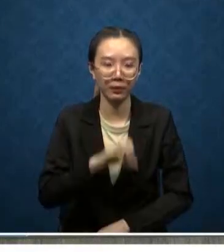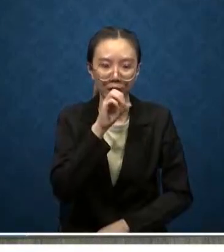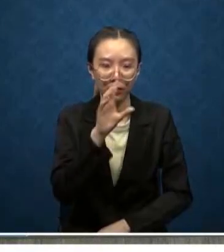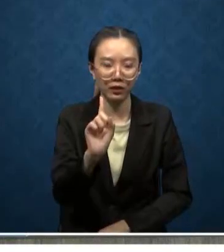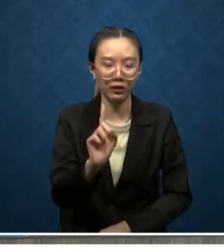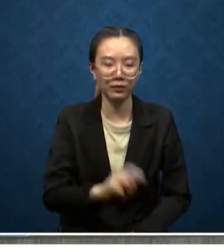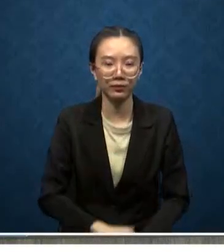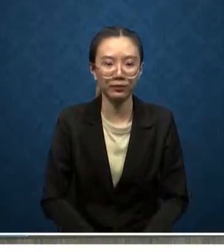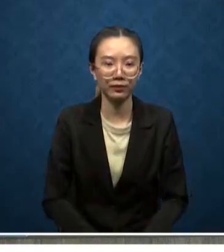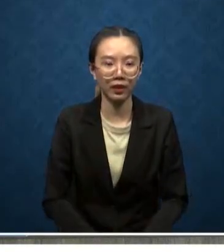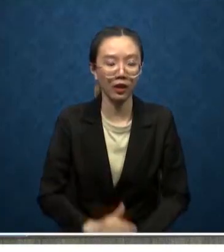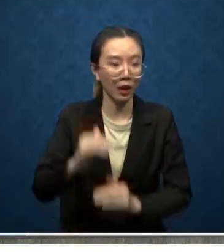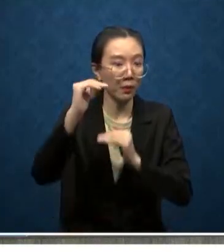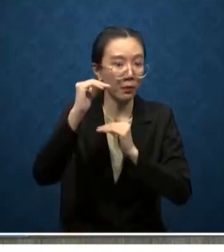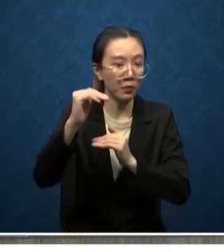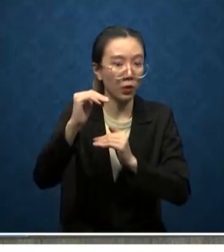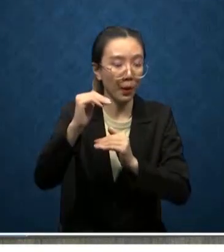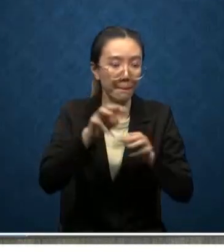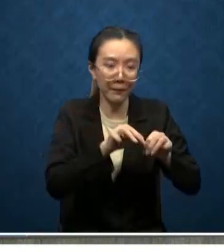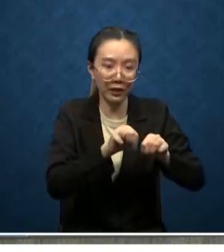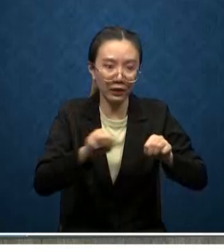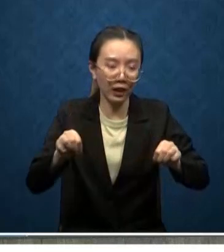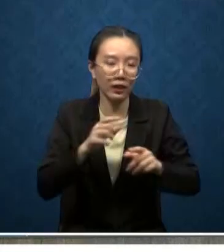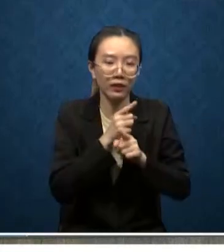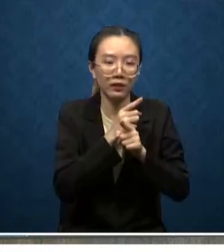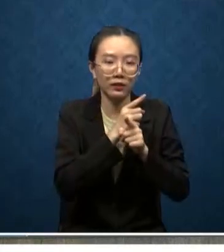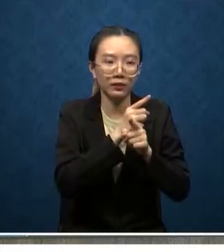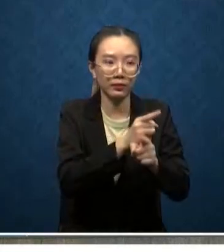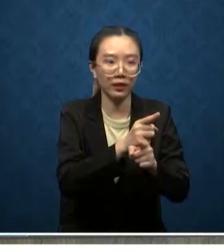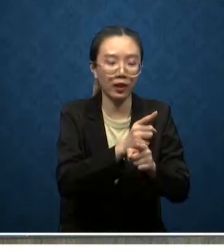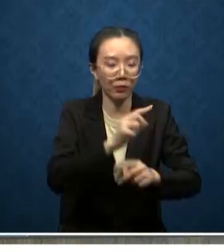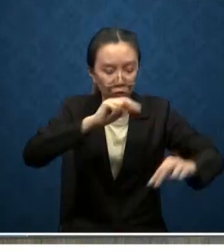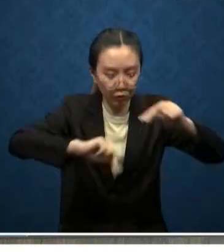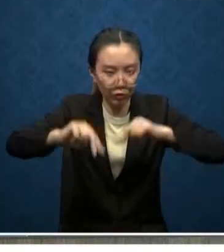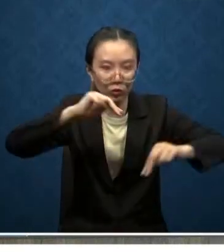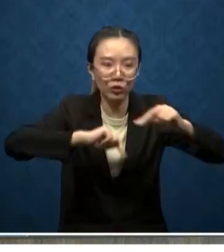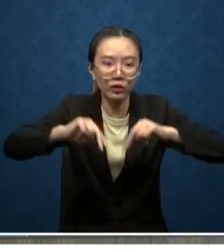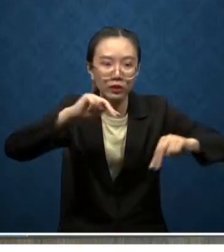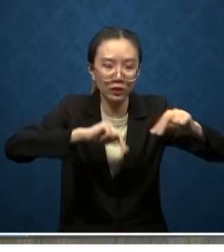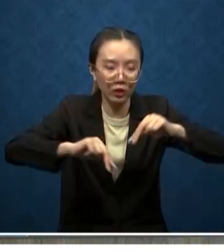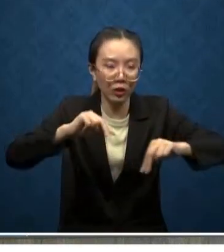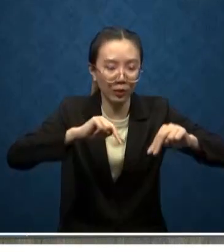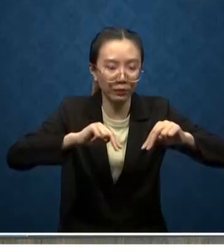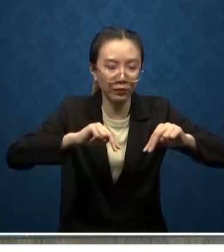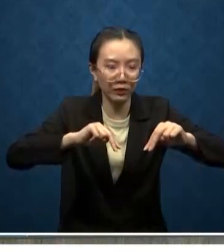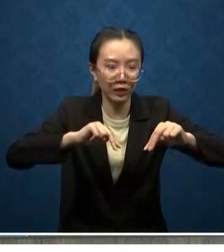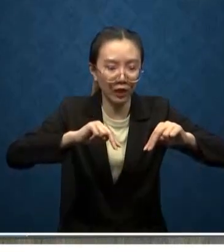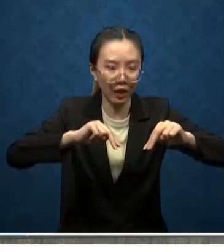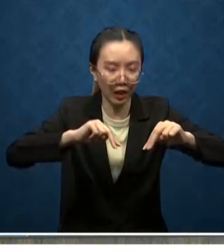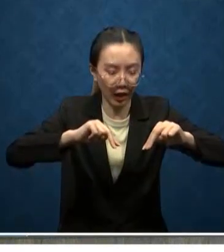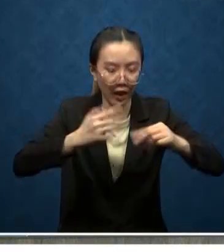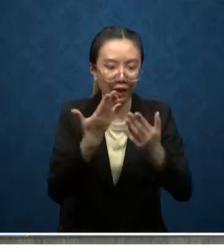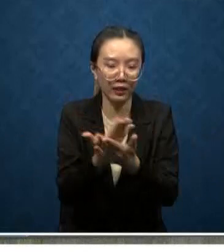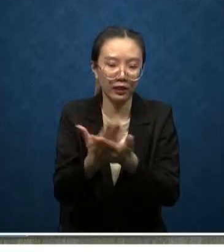เรียนกำหนดมาตรการกำกับติดตามตรจตสอบการใช้จ่าย